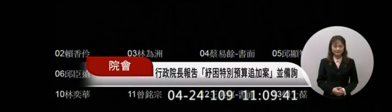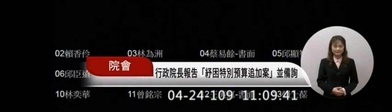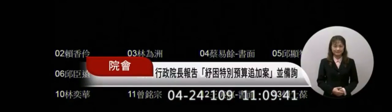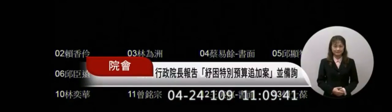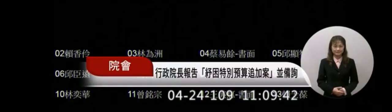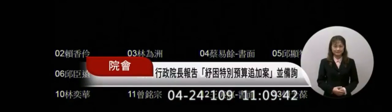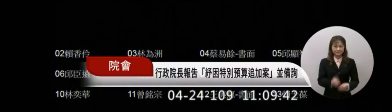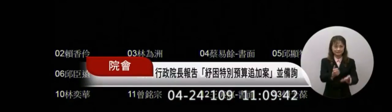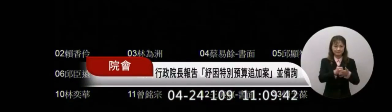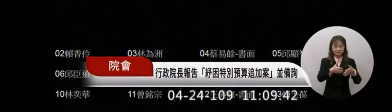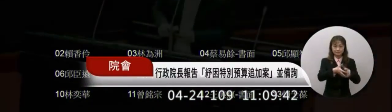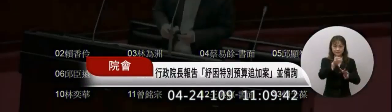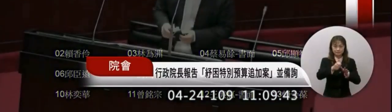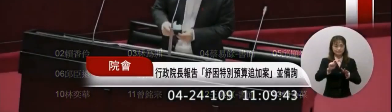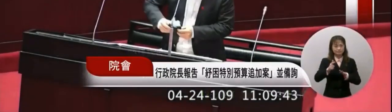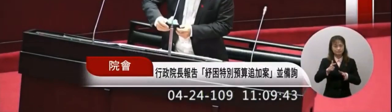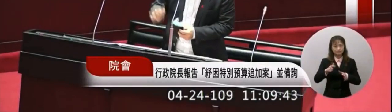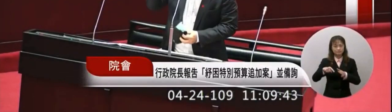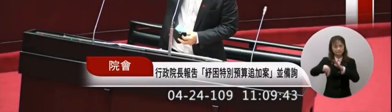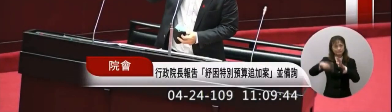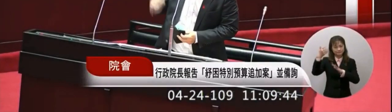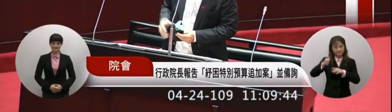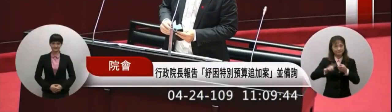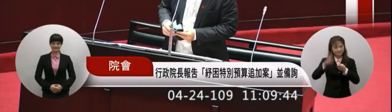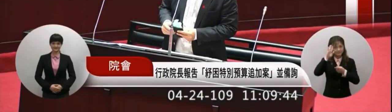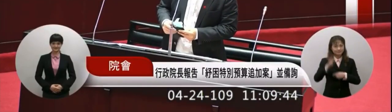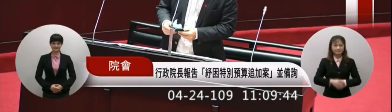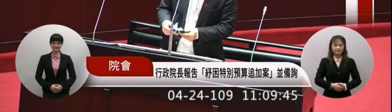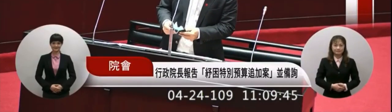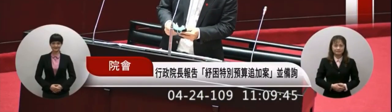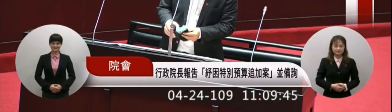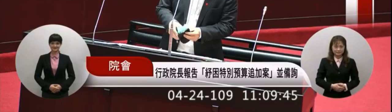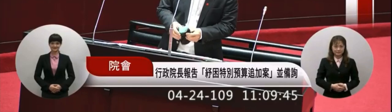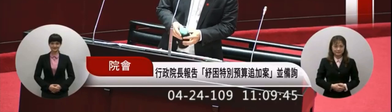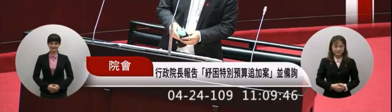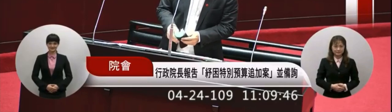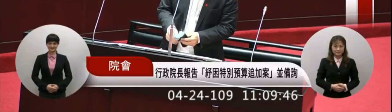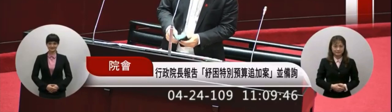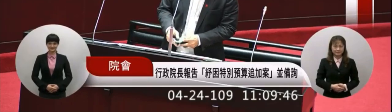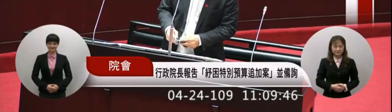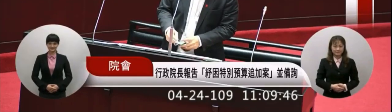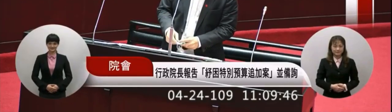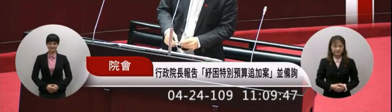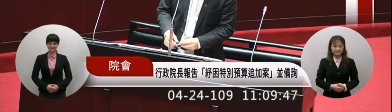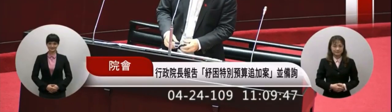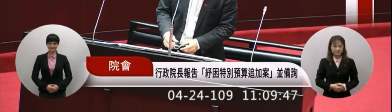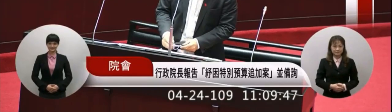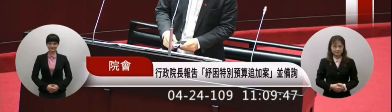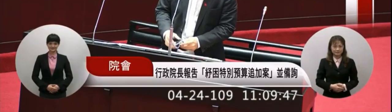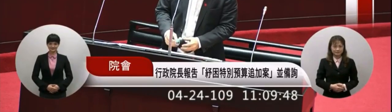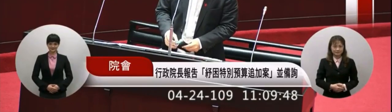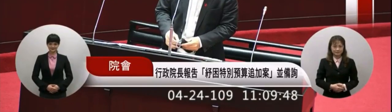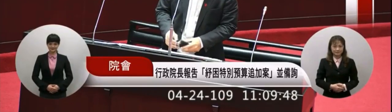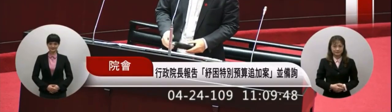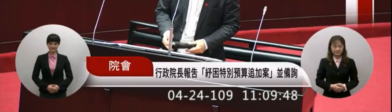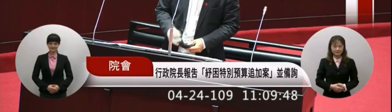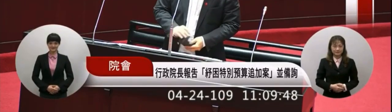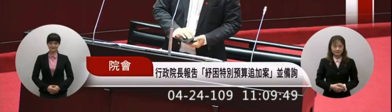感谢，邀请部长啊，院长，是的。 好，请苏院长。